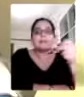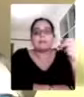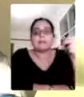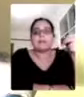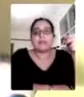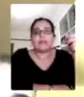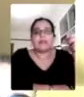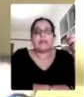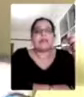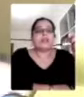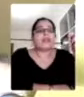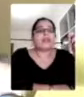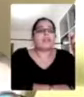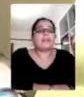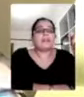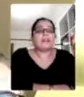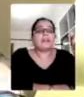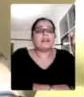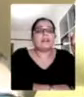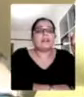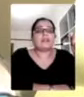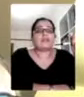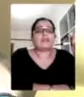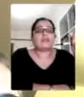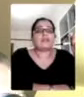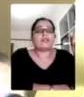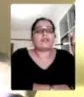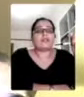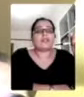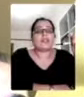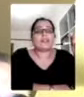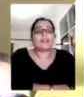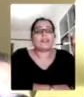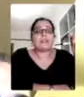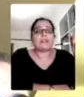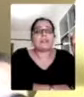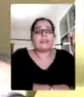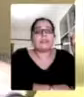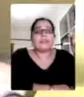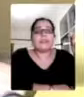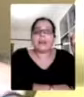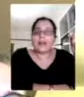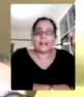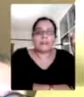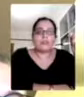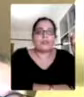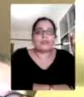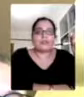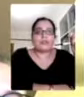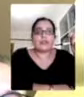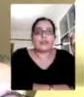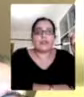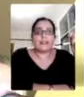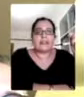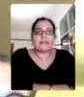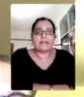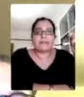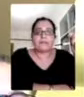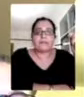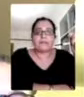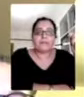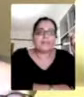ben de. Evet. Çağrı Bu Bey, çok çok teşekkür ederim ilginize. Annemin durumu çok çok daha